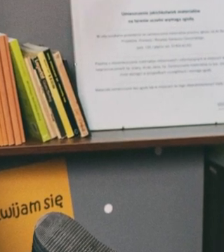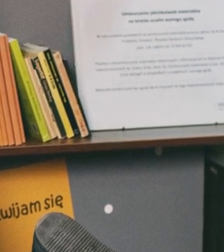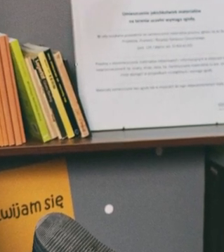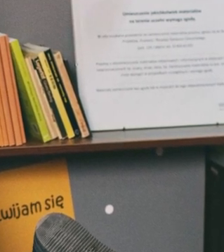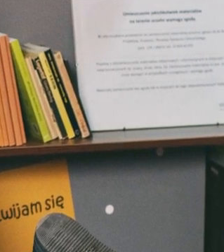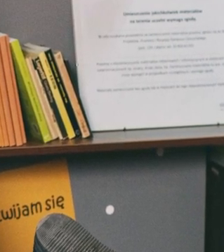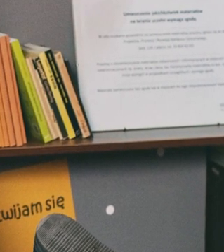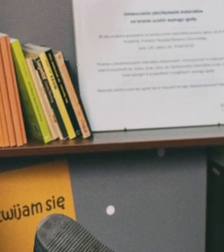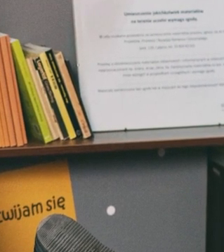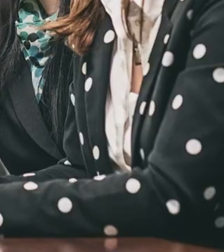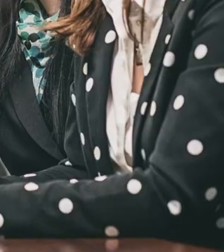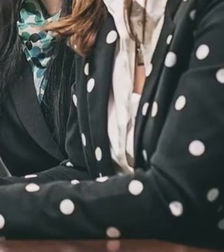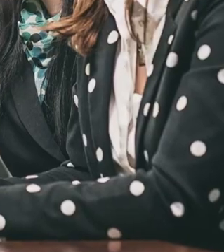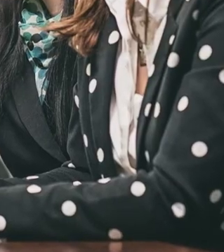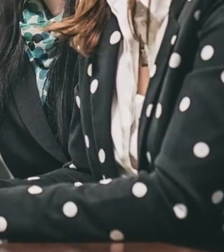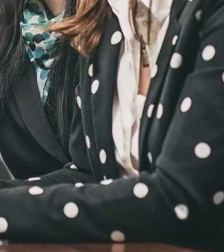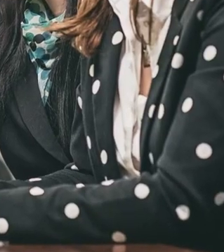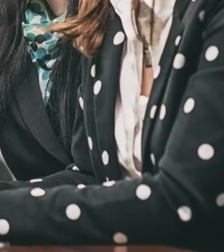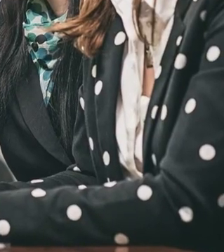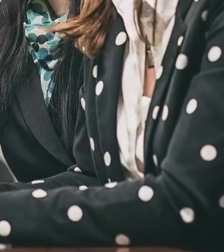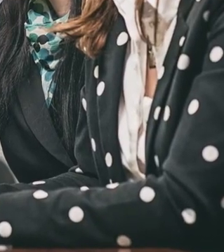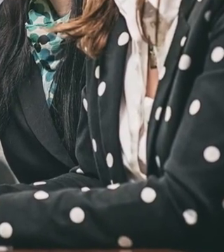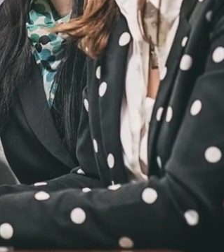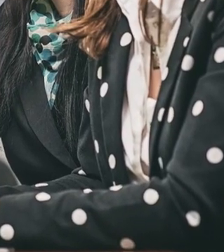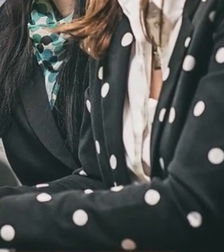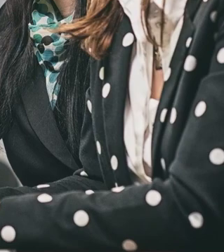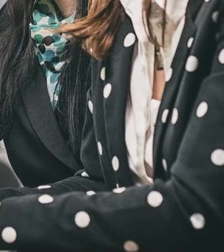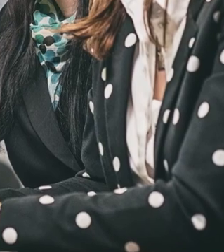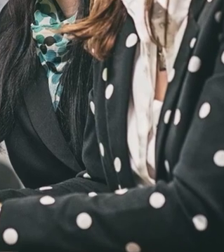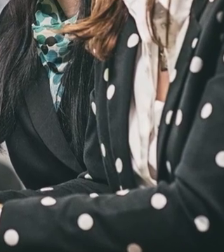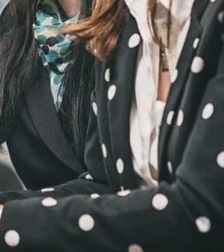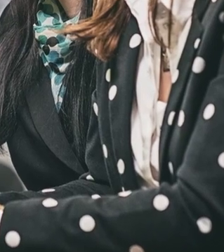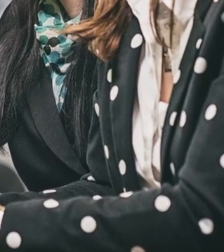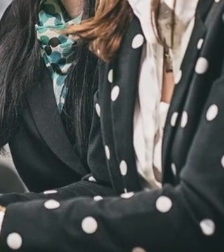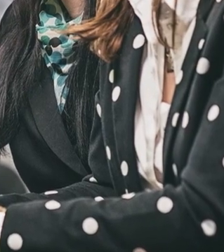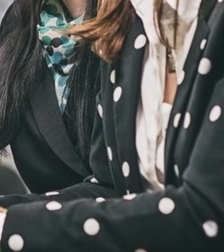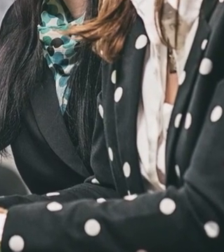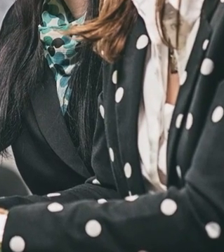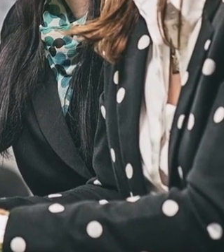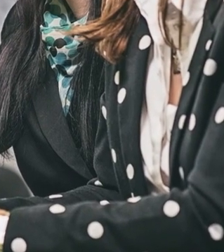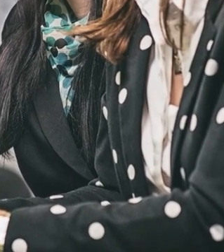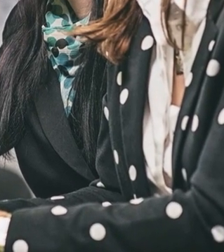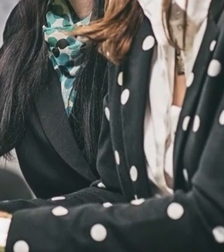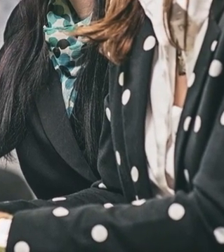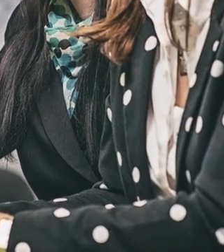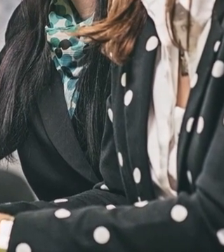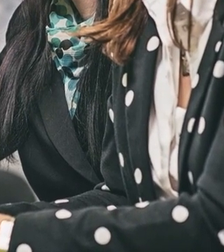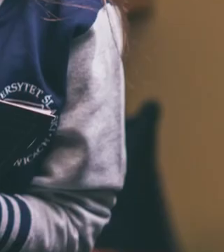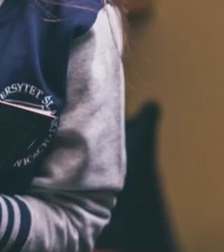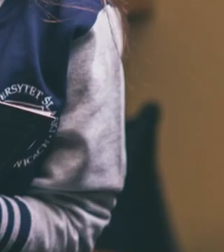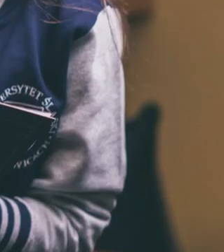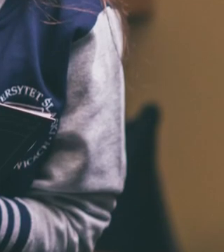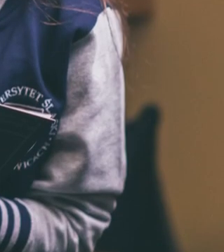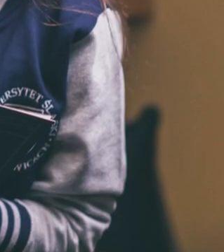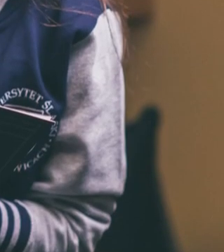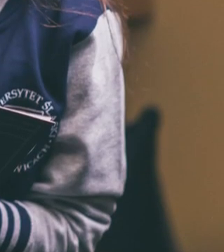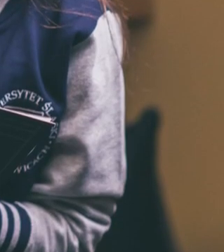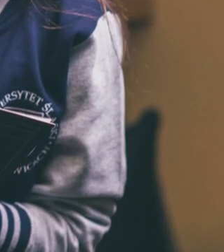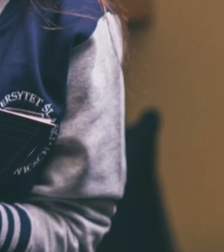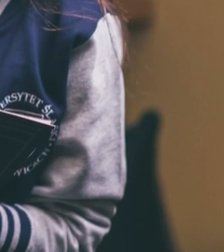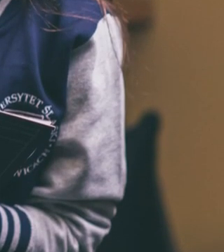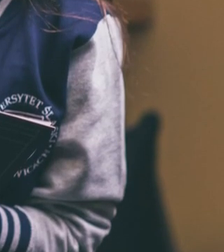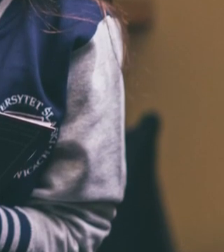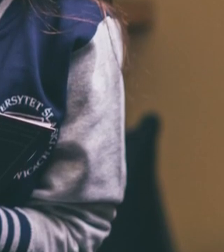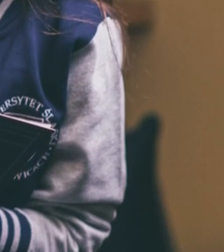Daje on też możliwość stworzenia swojego profilu zawodowego, wygenerowania CV oraz personalizacji wyszukiwania i